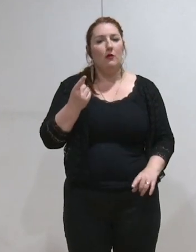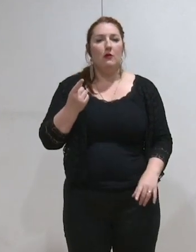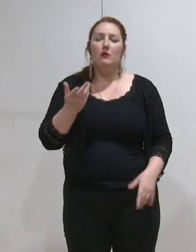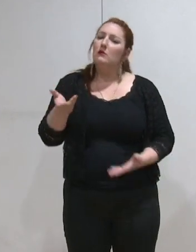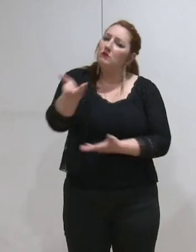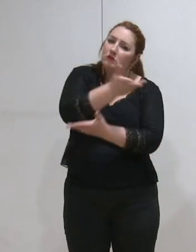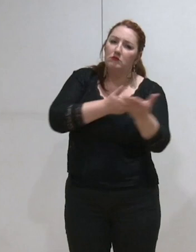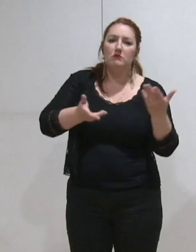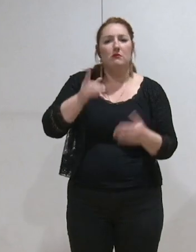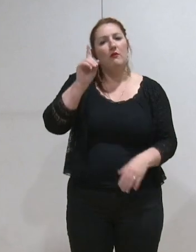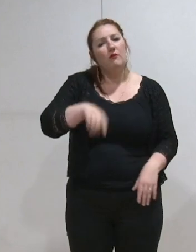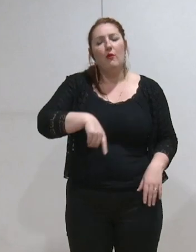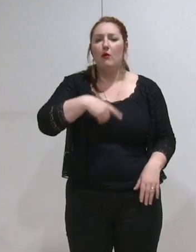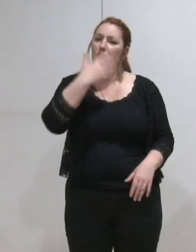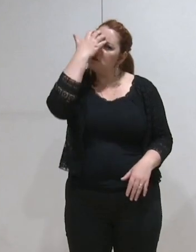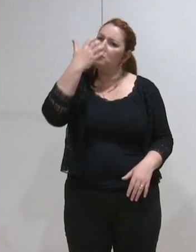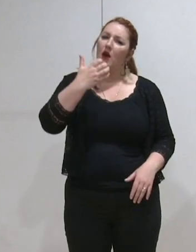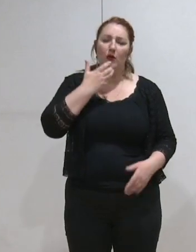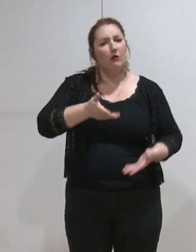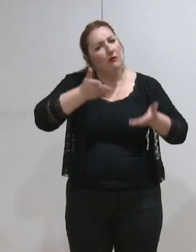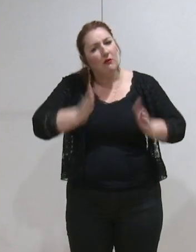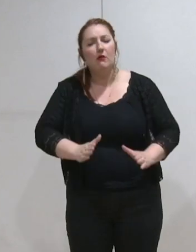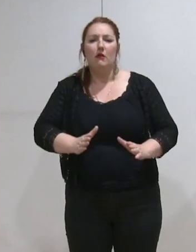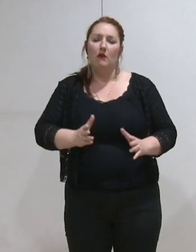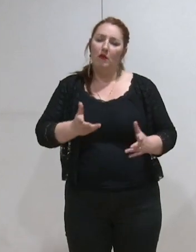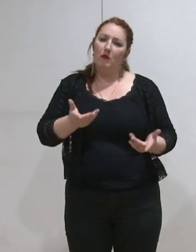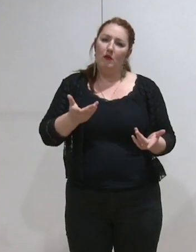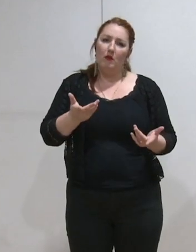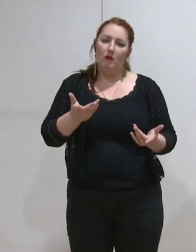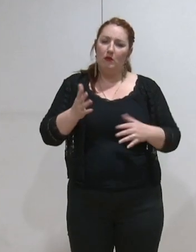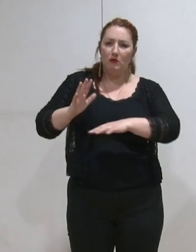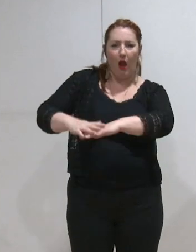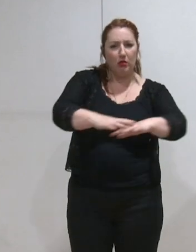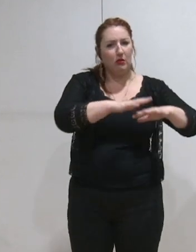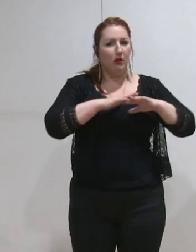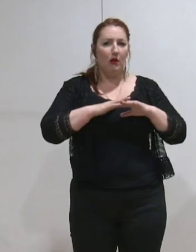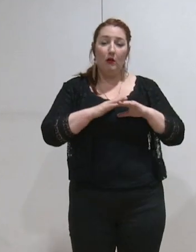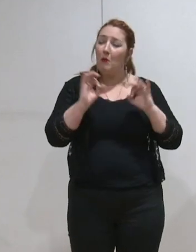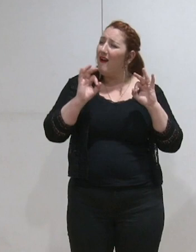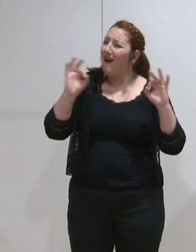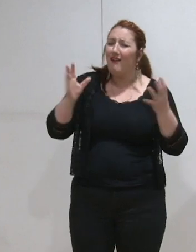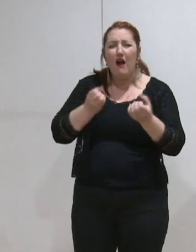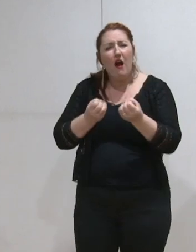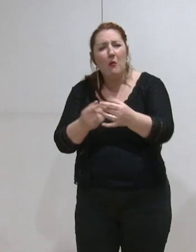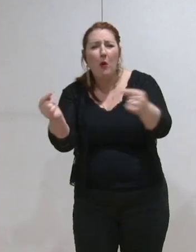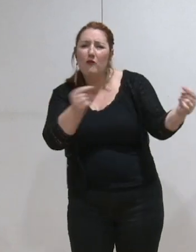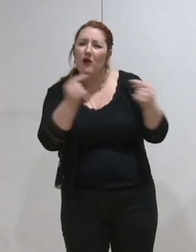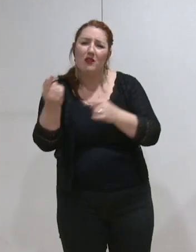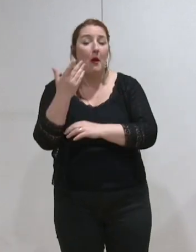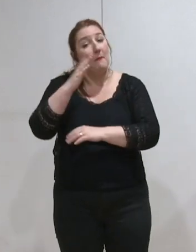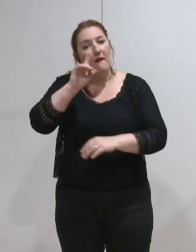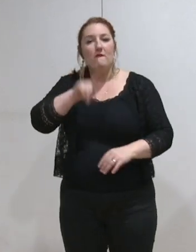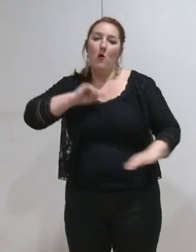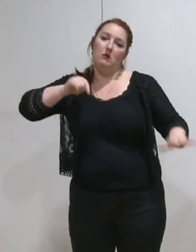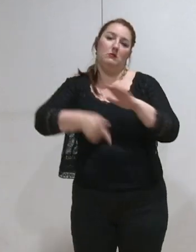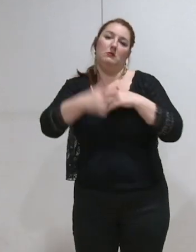question de la sécurité de ces quartiers il faut le faire sans polémique sans volonté d'